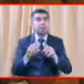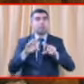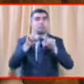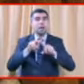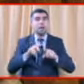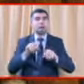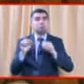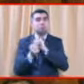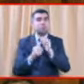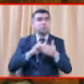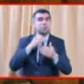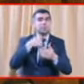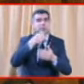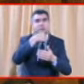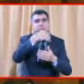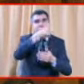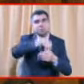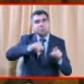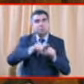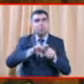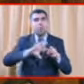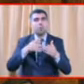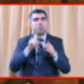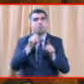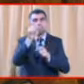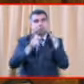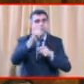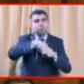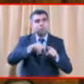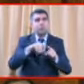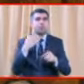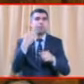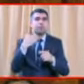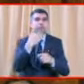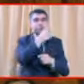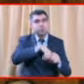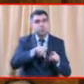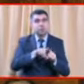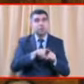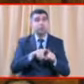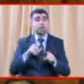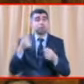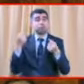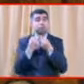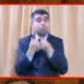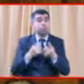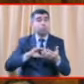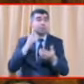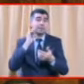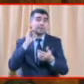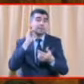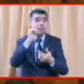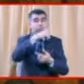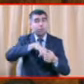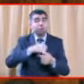والنظافة إلى غير ذلك مما يتنافى وكما قلت مع الحق في العيش الكريم، مع تنامي ظاهرة العنف الممارس على هذه الفئة